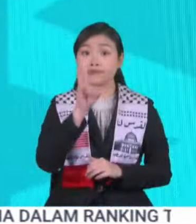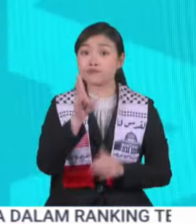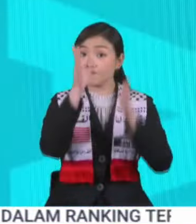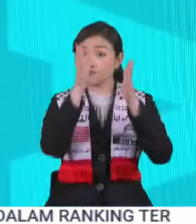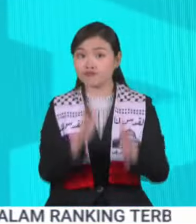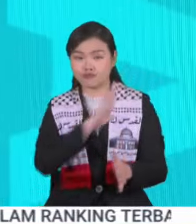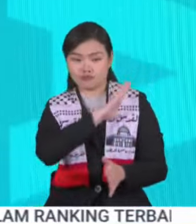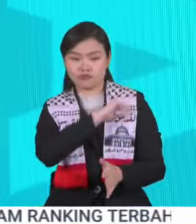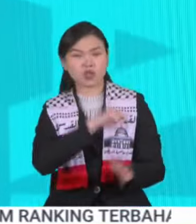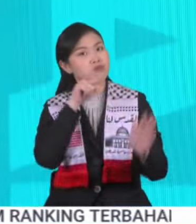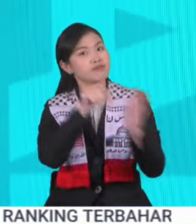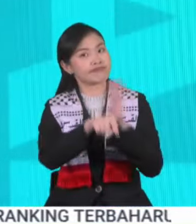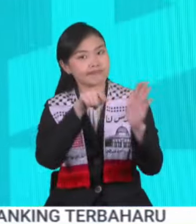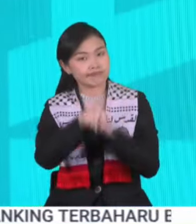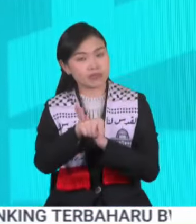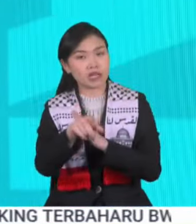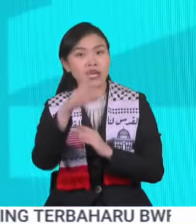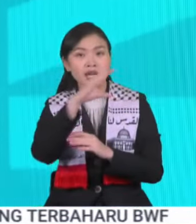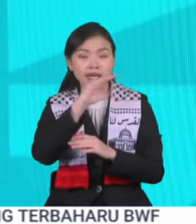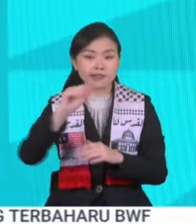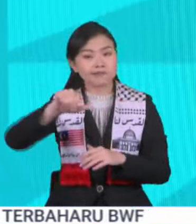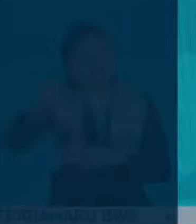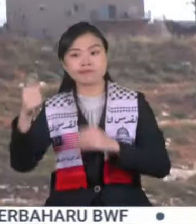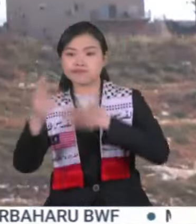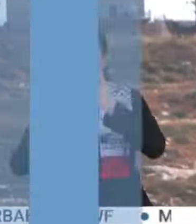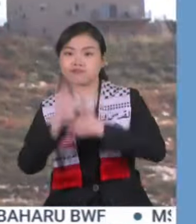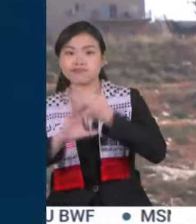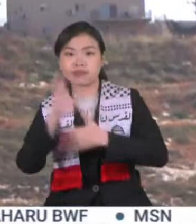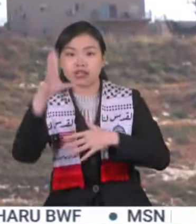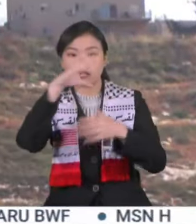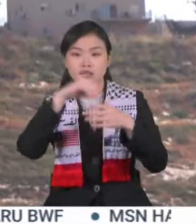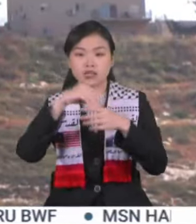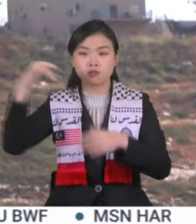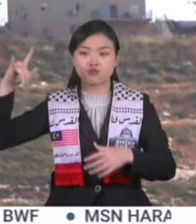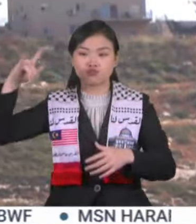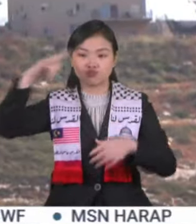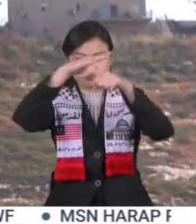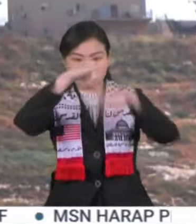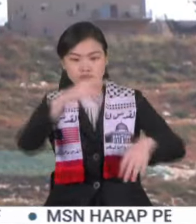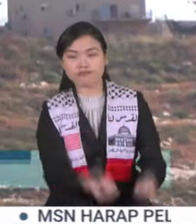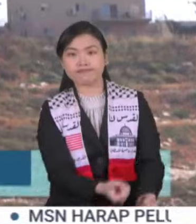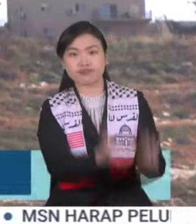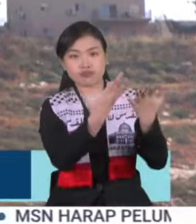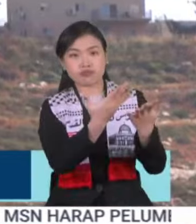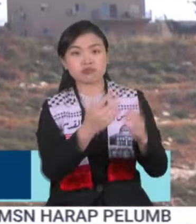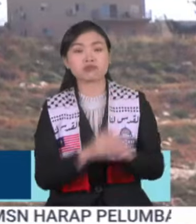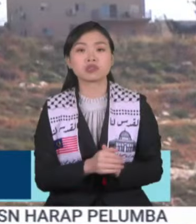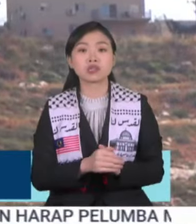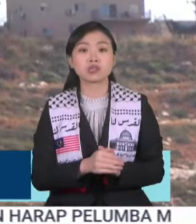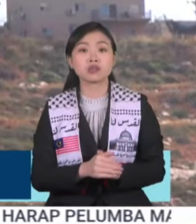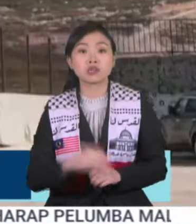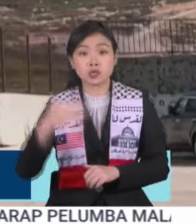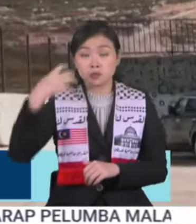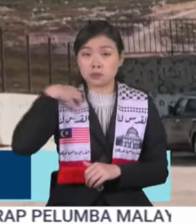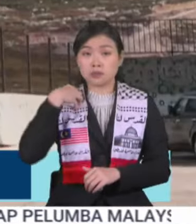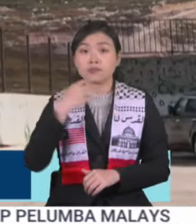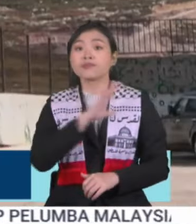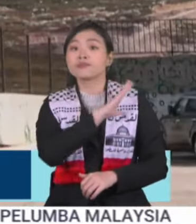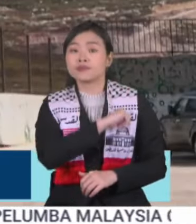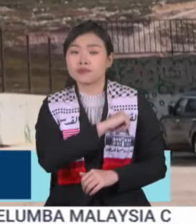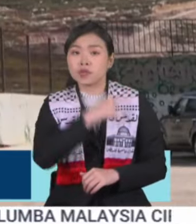Saudara, 7 rakyat Palestin terbunuh dan beberapa yang lain cedera dalam serangan udara rejim Zionis di Tebing Barat. Menurut pihak berkuasa